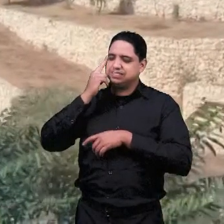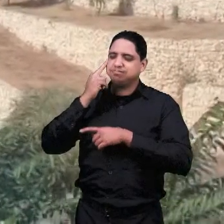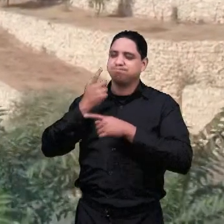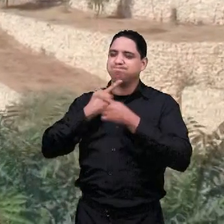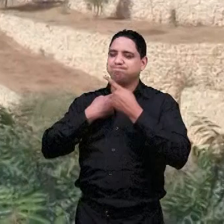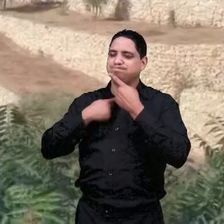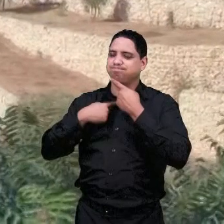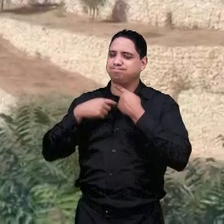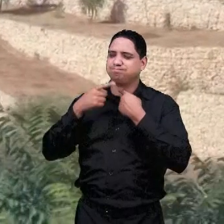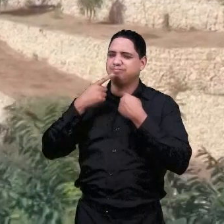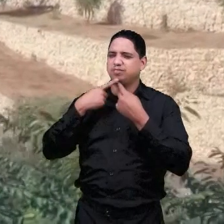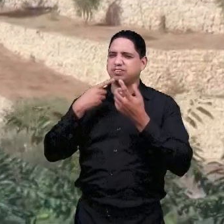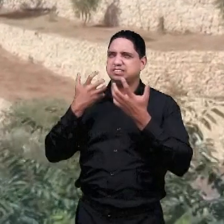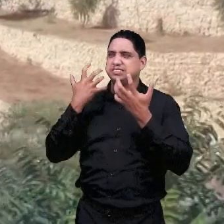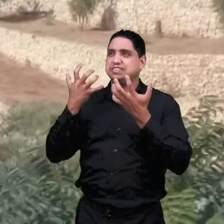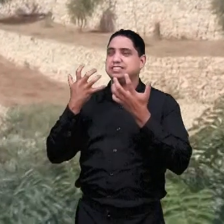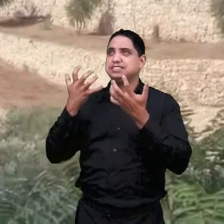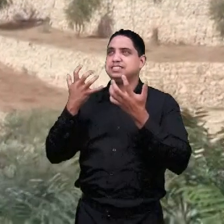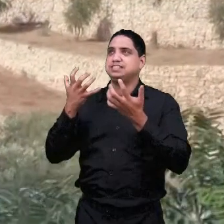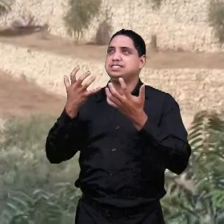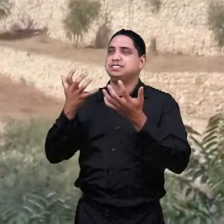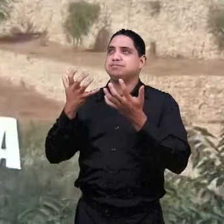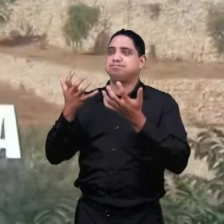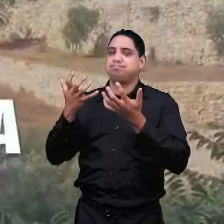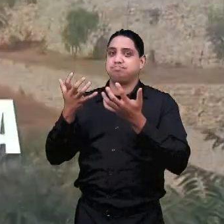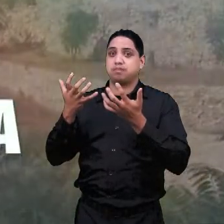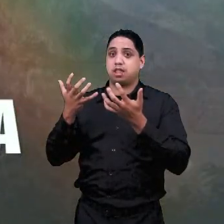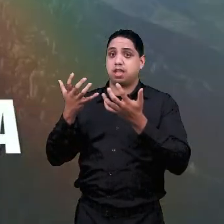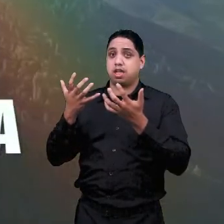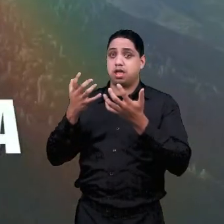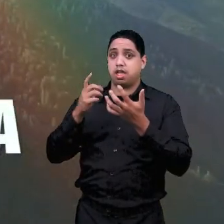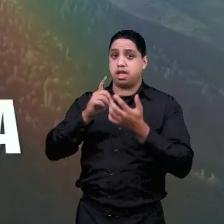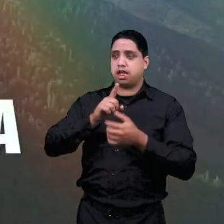Je rêve avec elle.